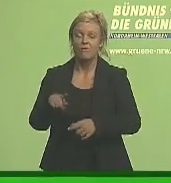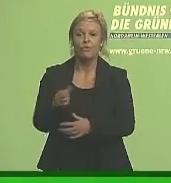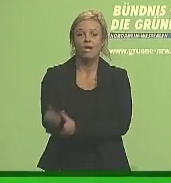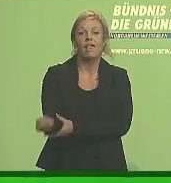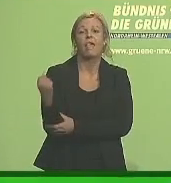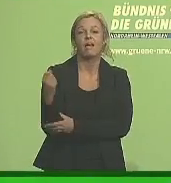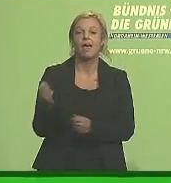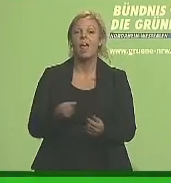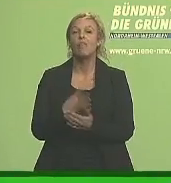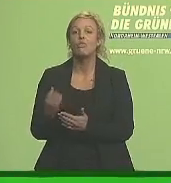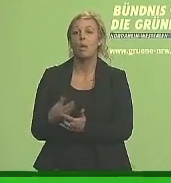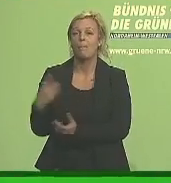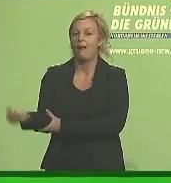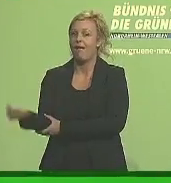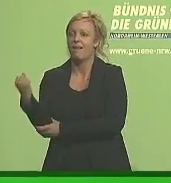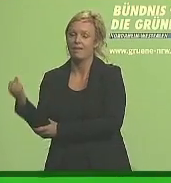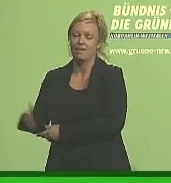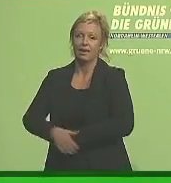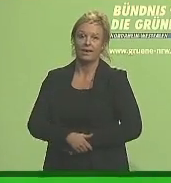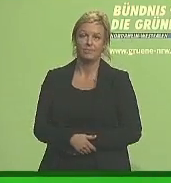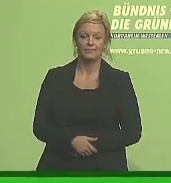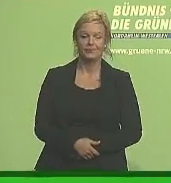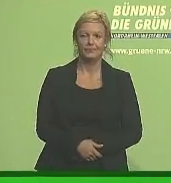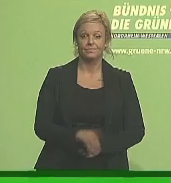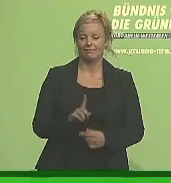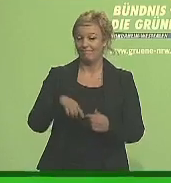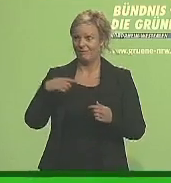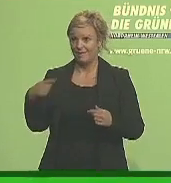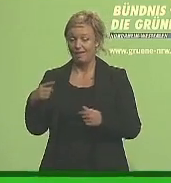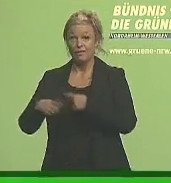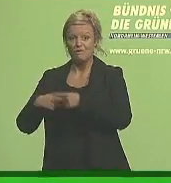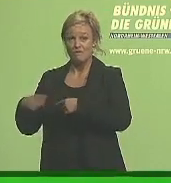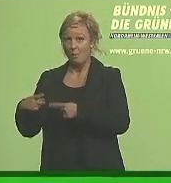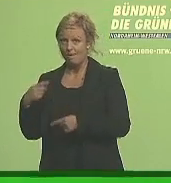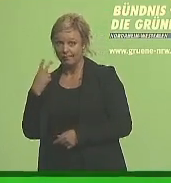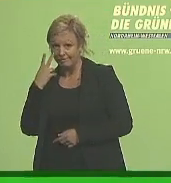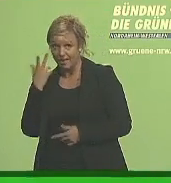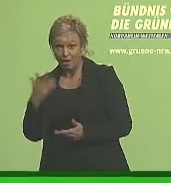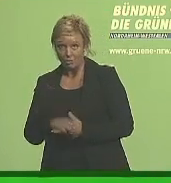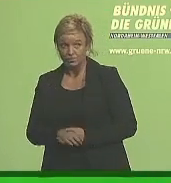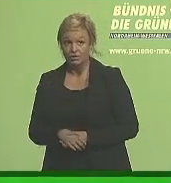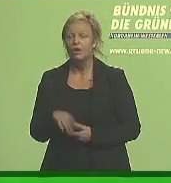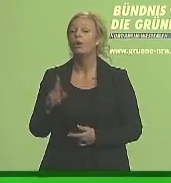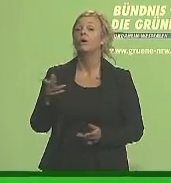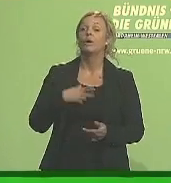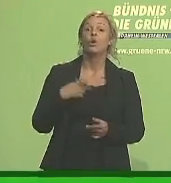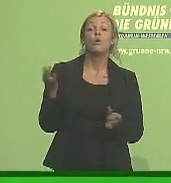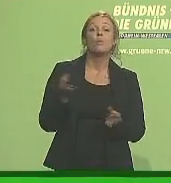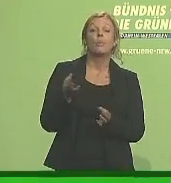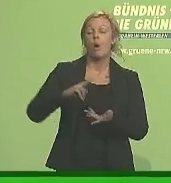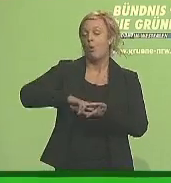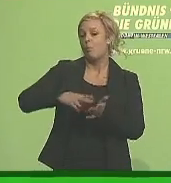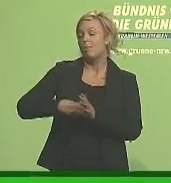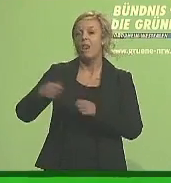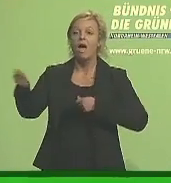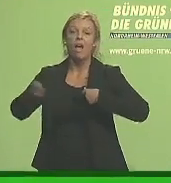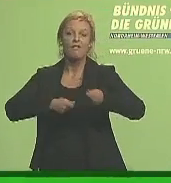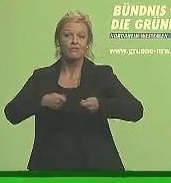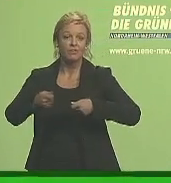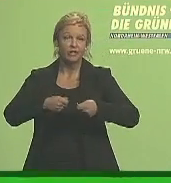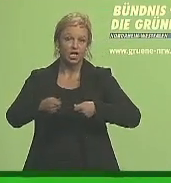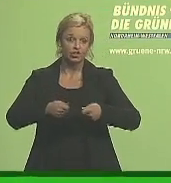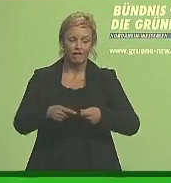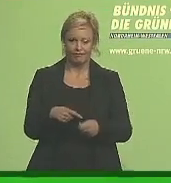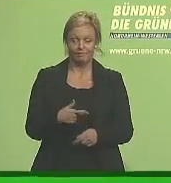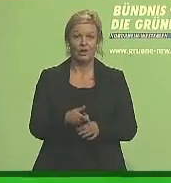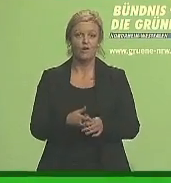und deren Konsequenz ist auf der anderen Seite dann zu sagen, und deshalb braucht man das planwirtschaftliche Instrument par excellence, die